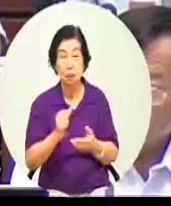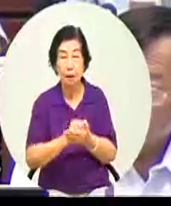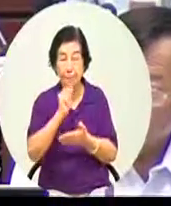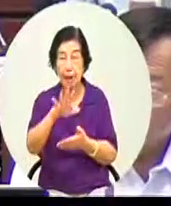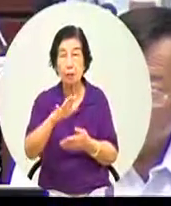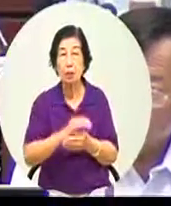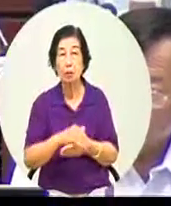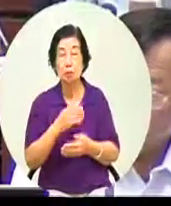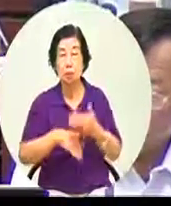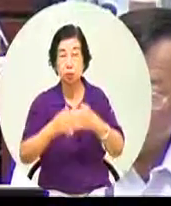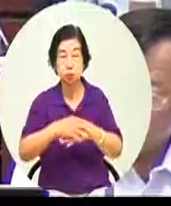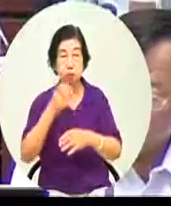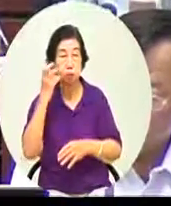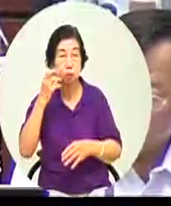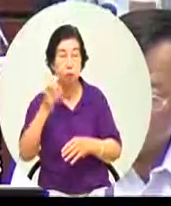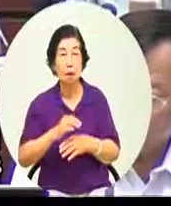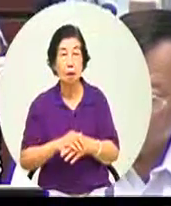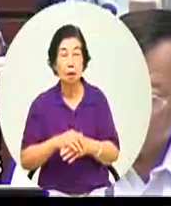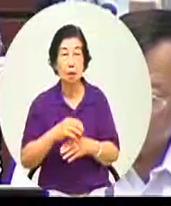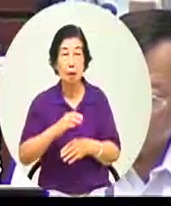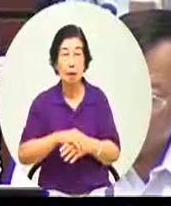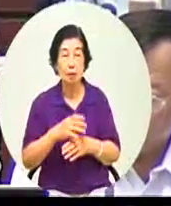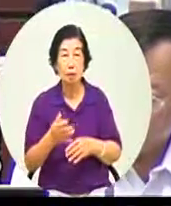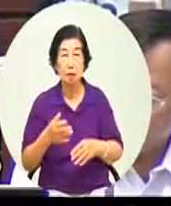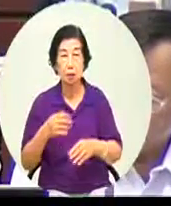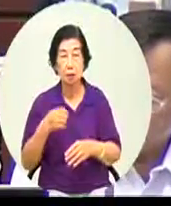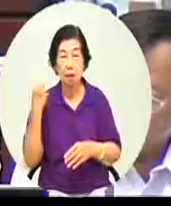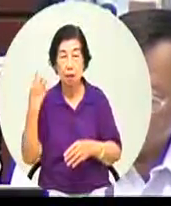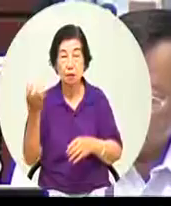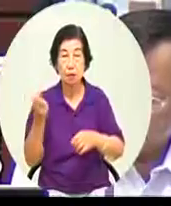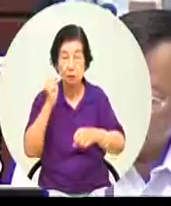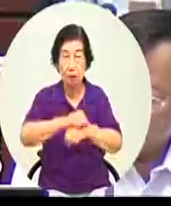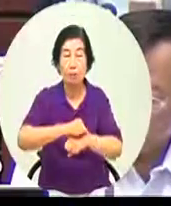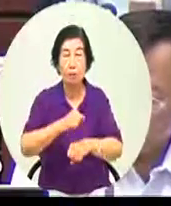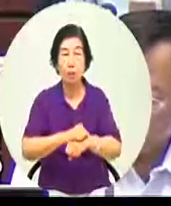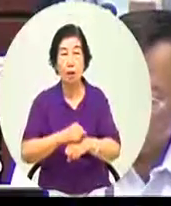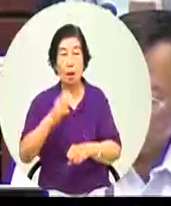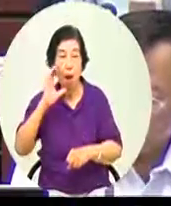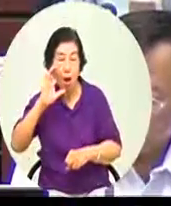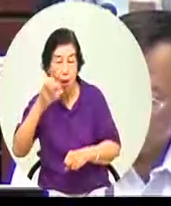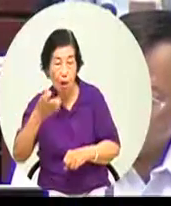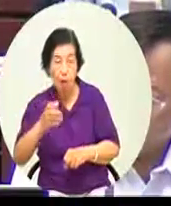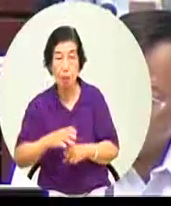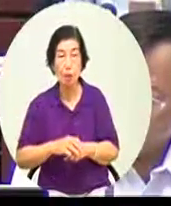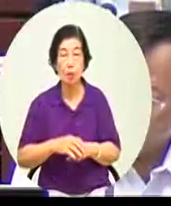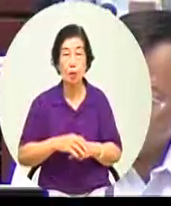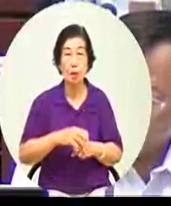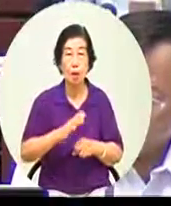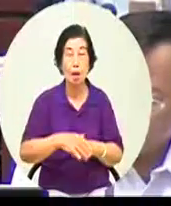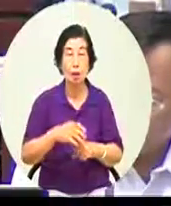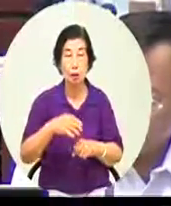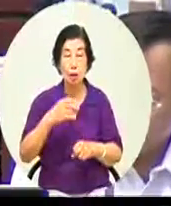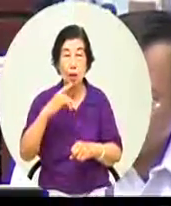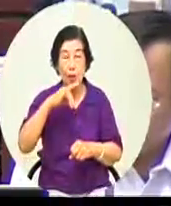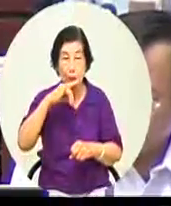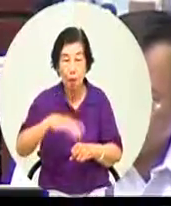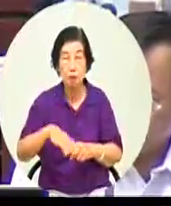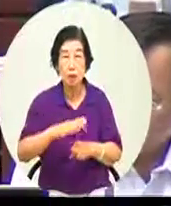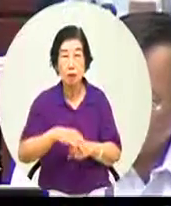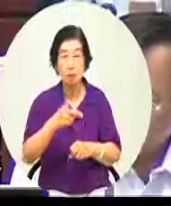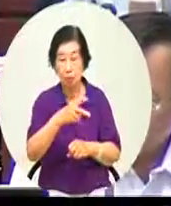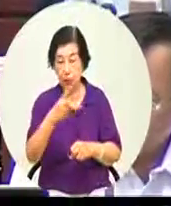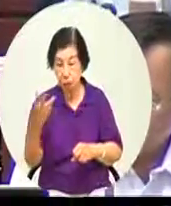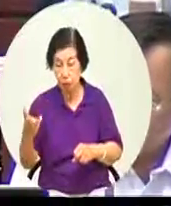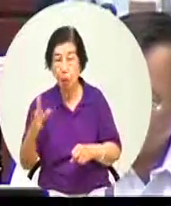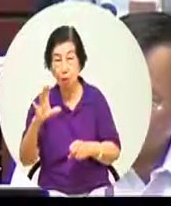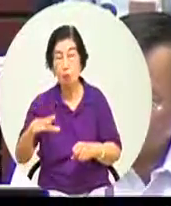果哈，包括有一些新加坡的采线团，泰国呢哈也有这个采线团，包括这个越南的部分呢，也都到我们高